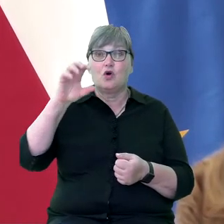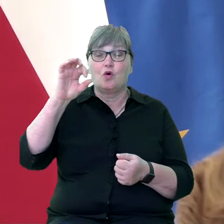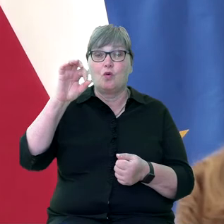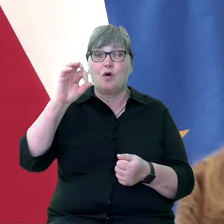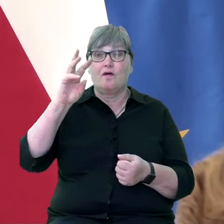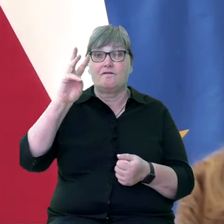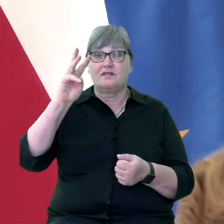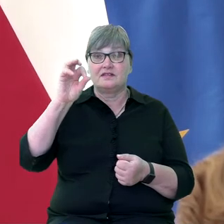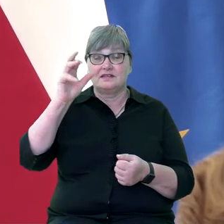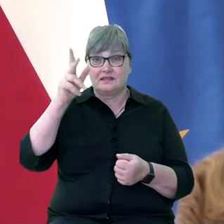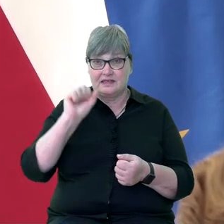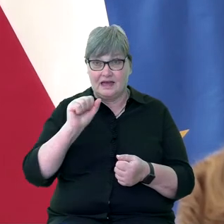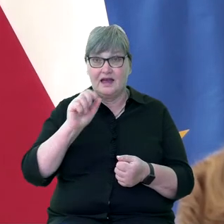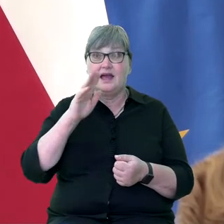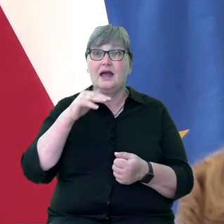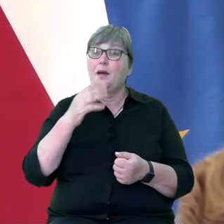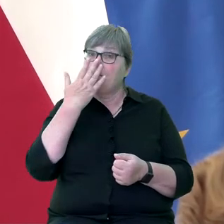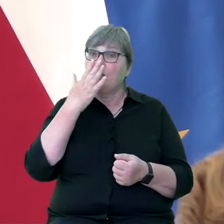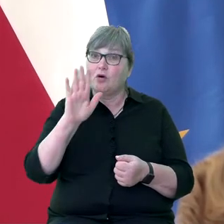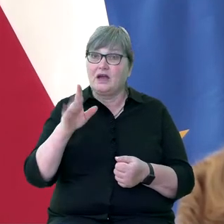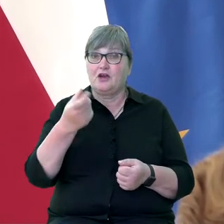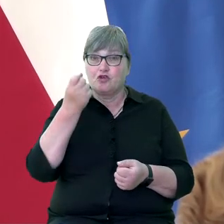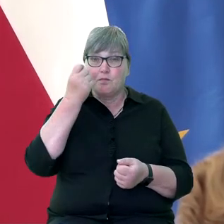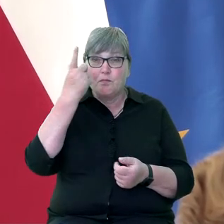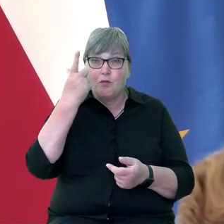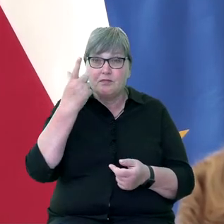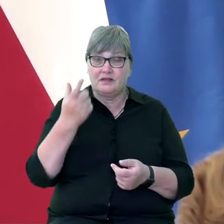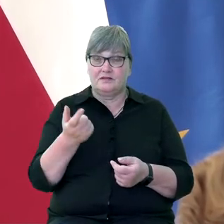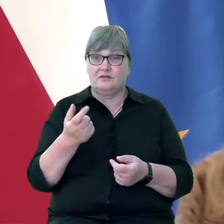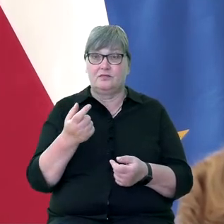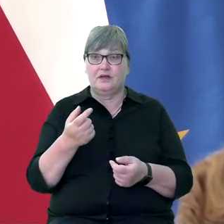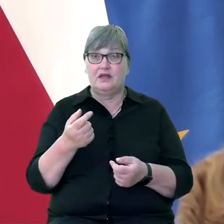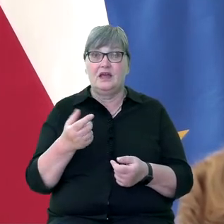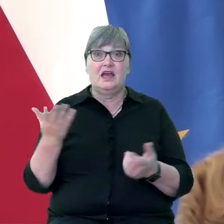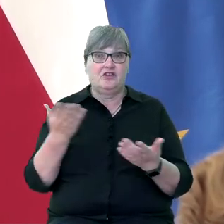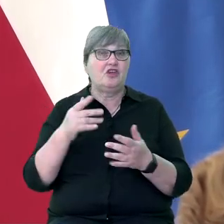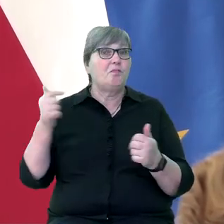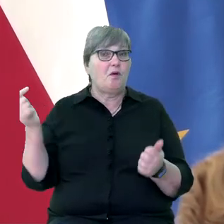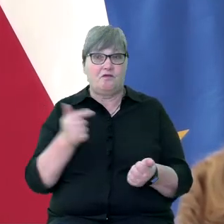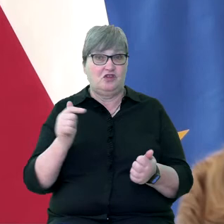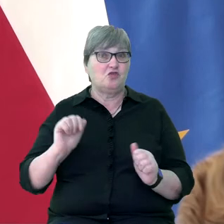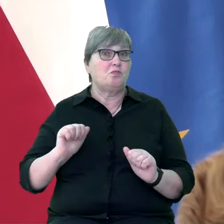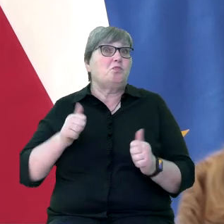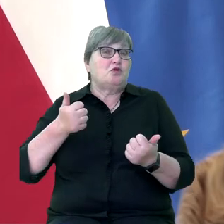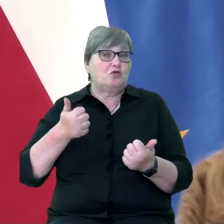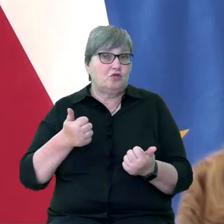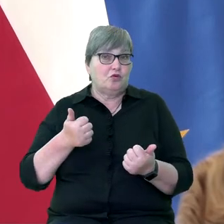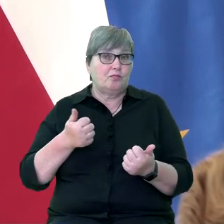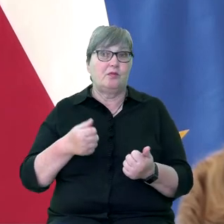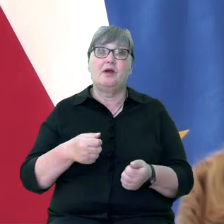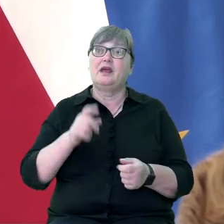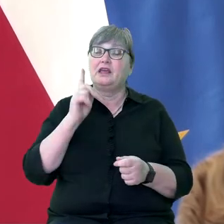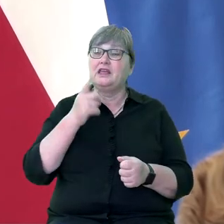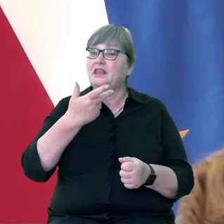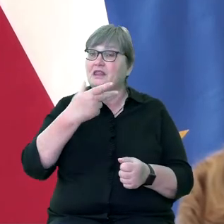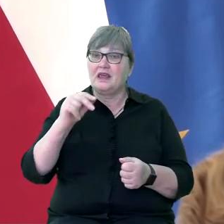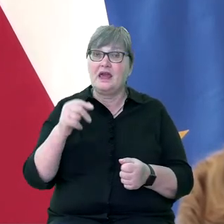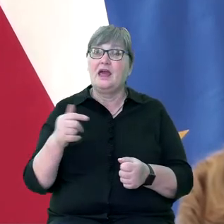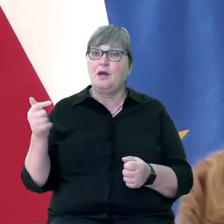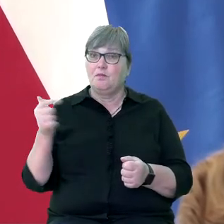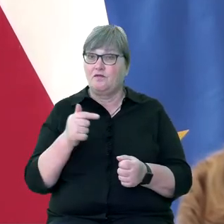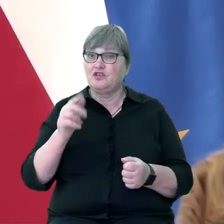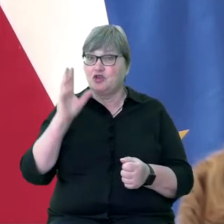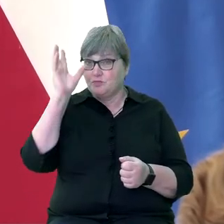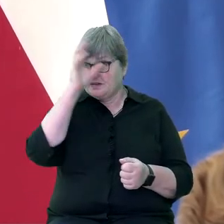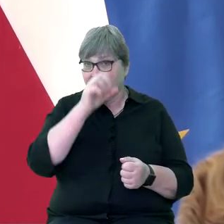szczegóły, pomysły, koncepcje, z których powinniśmy być dumni. Natomiast nie powinniśmy zapominać,